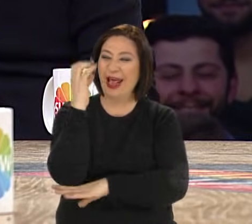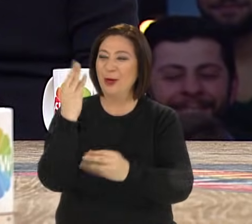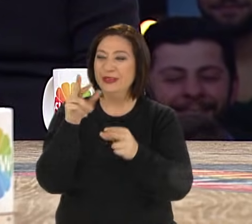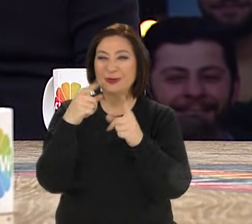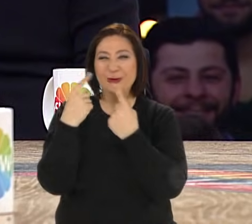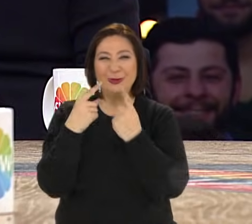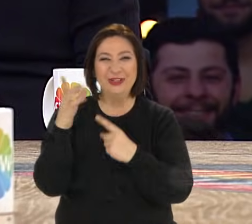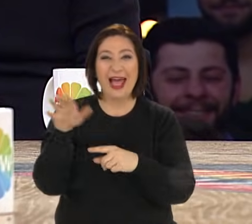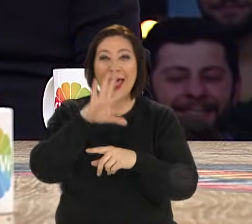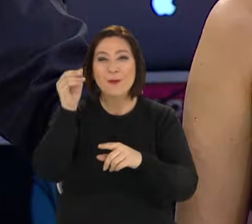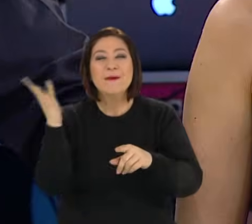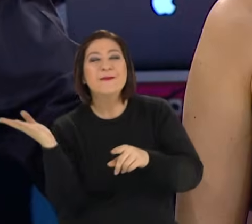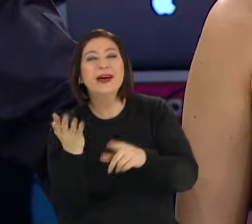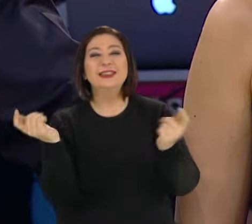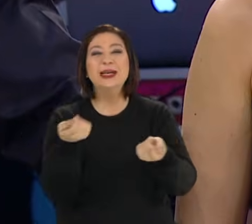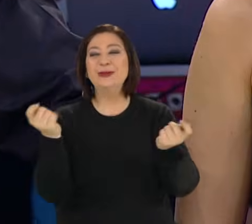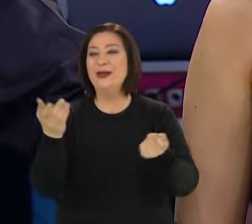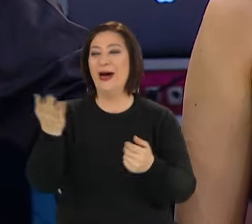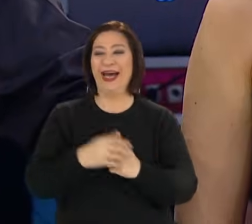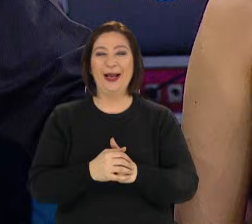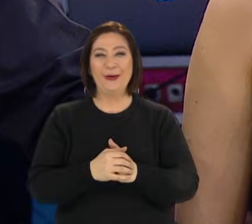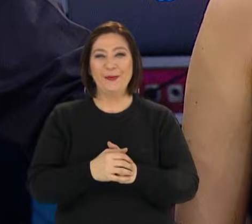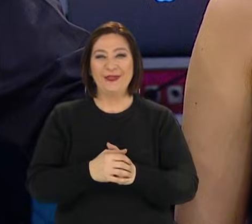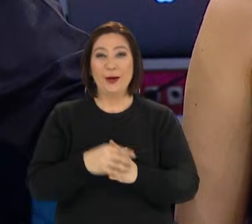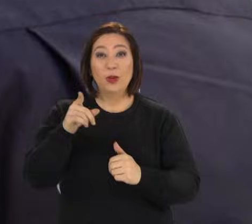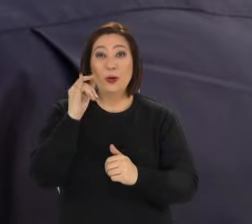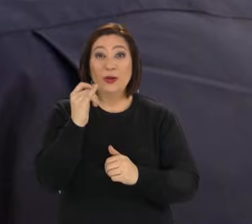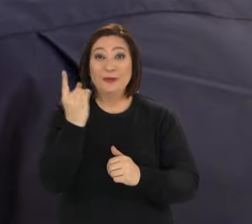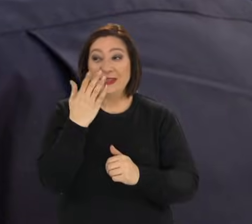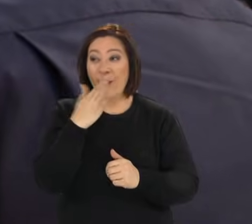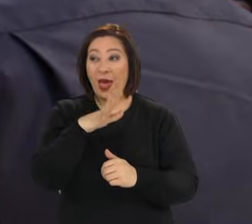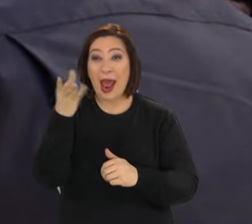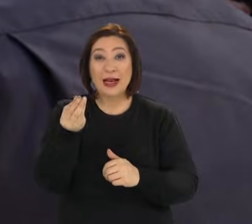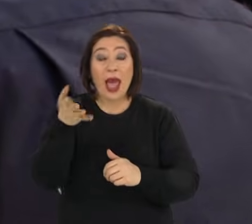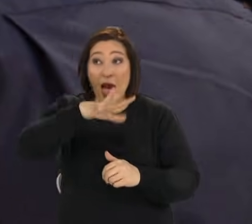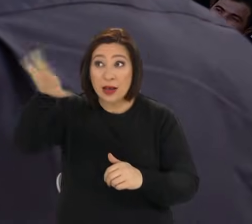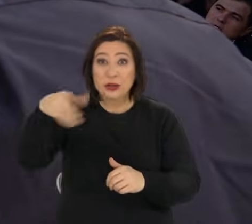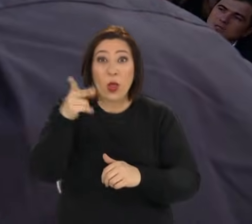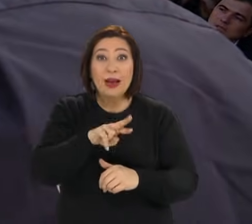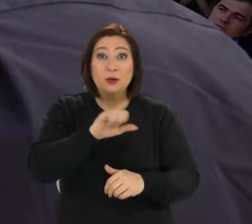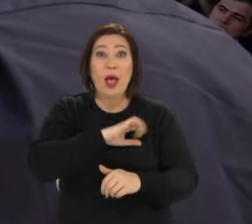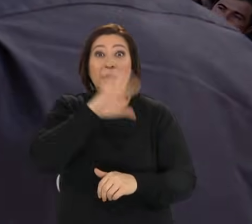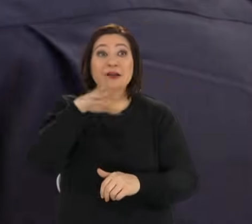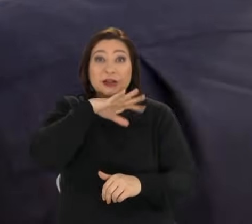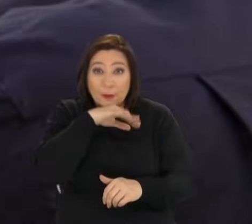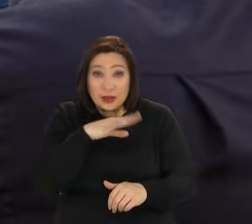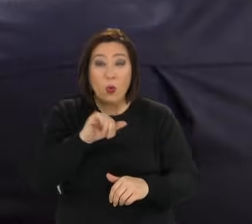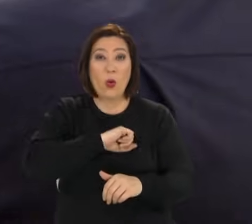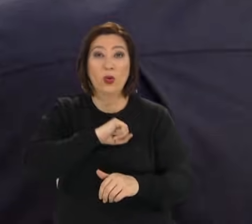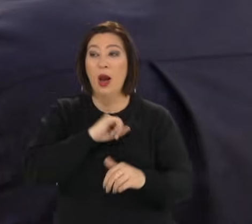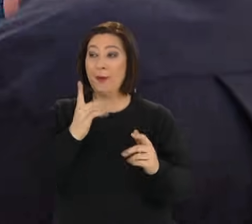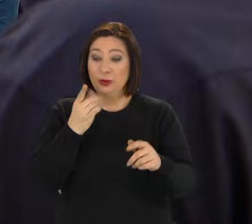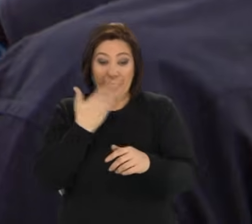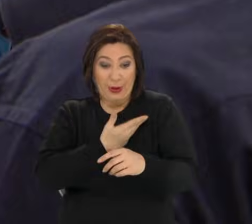filan. Hepsini kuyunu kazıyor. Ne var ama abi? Bunda kötü bir şey oyuncu. Ne var? Herkes ölmekten korkuyor. Herkes yaşlanmaktan korkuyor. Aman